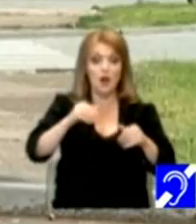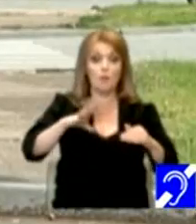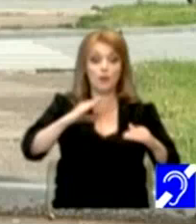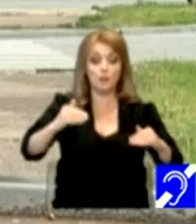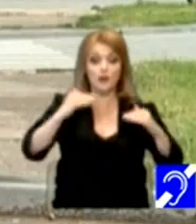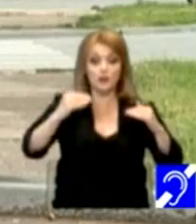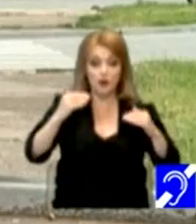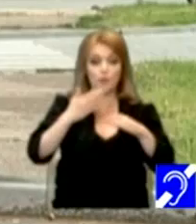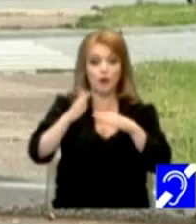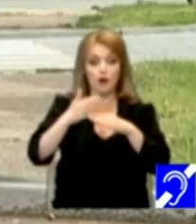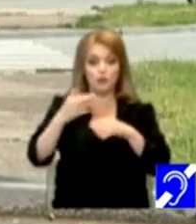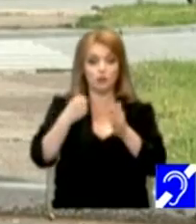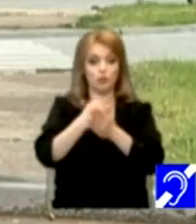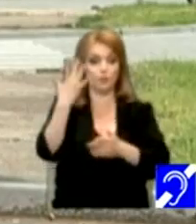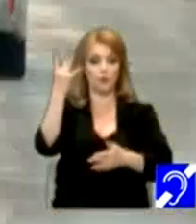cu 5 lei.